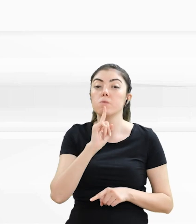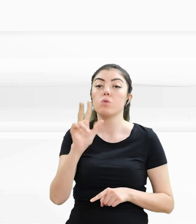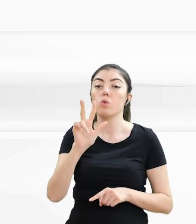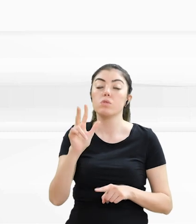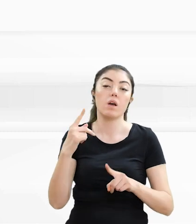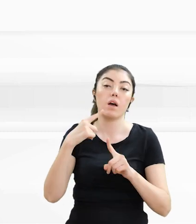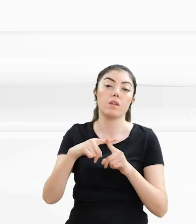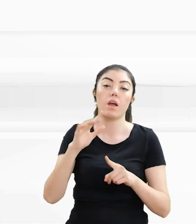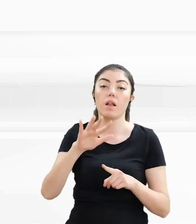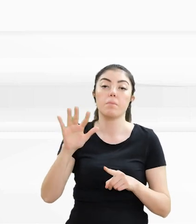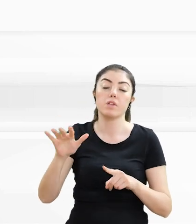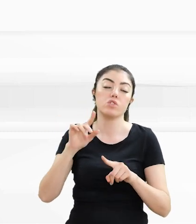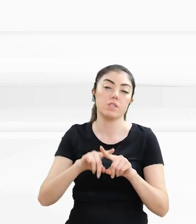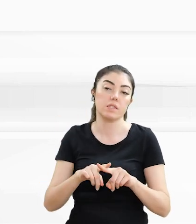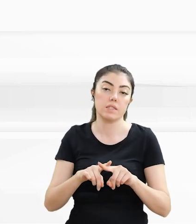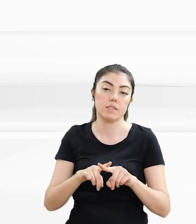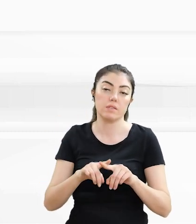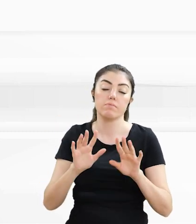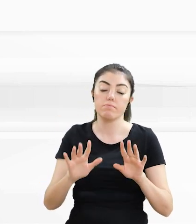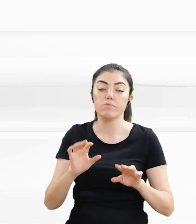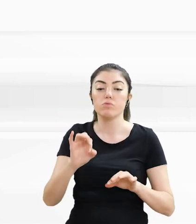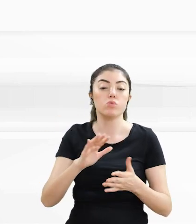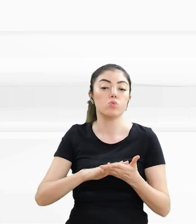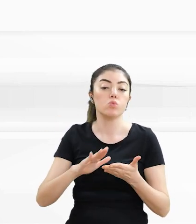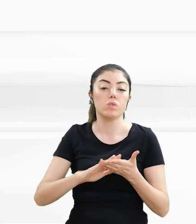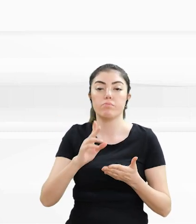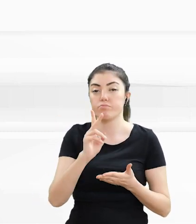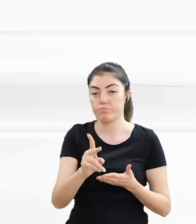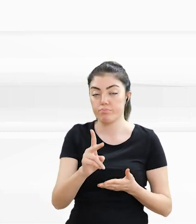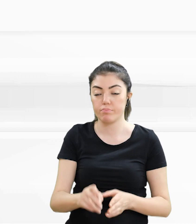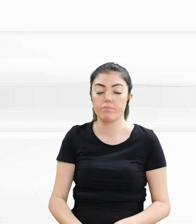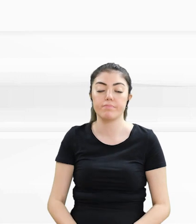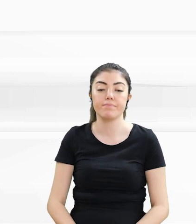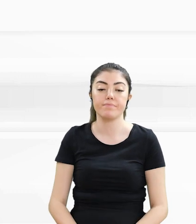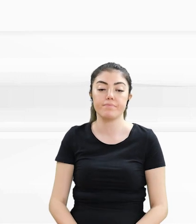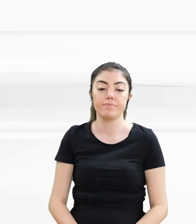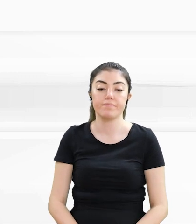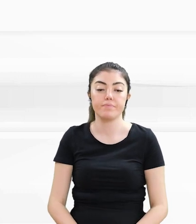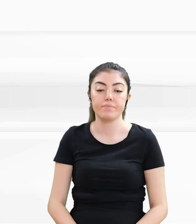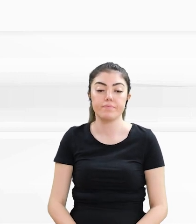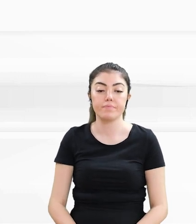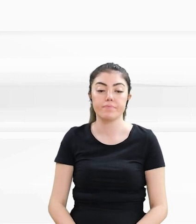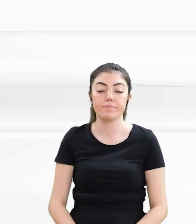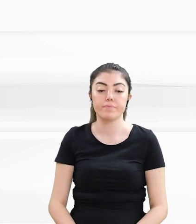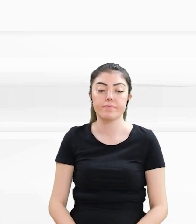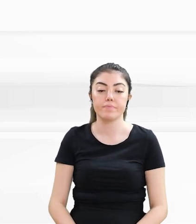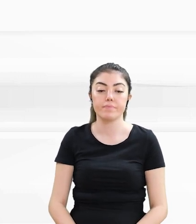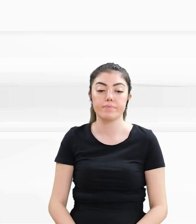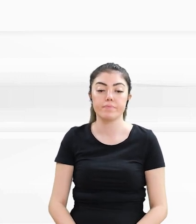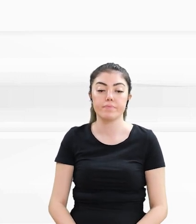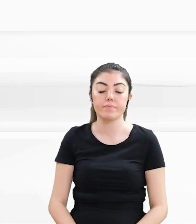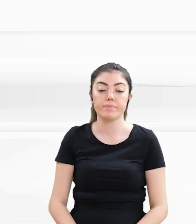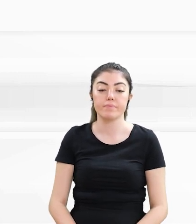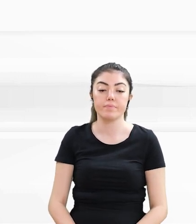130 artı 55 ikimizden o zaman gelin bu eşitsizliği mizi ne yapalım bir çözelim her